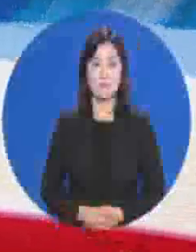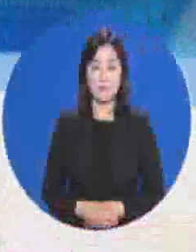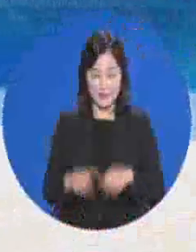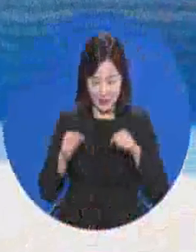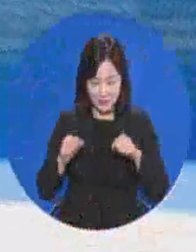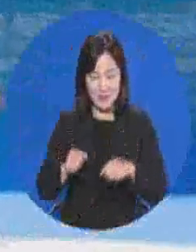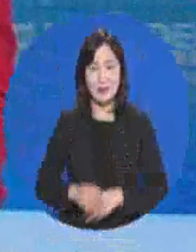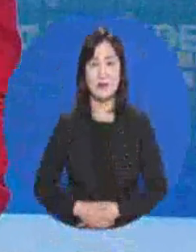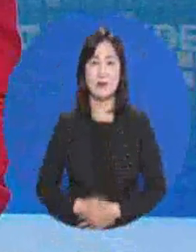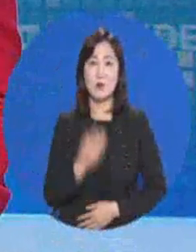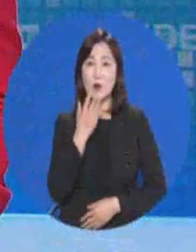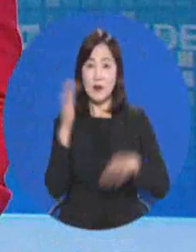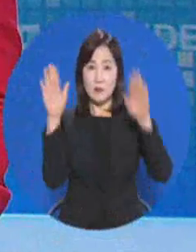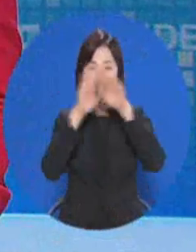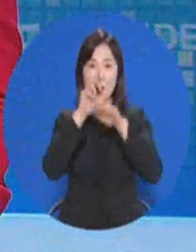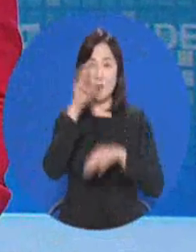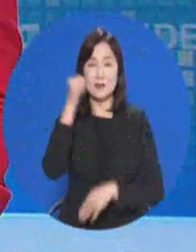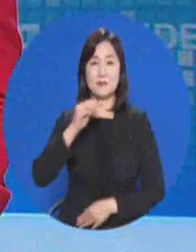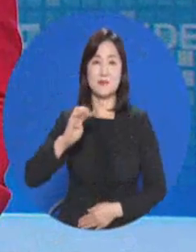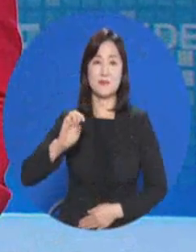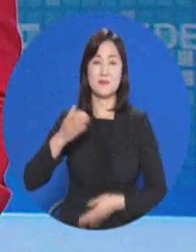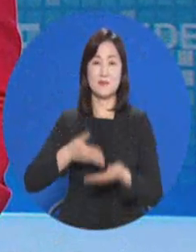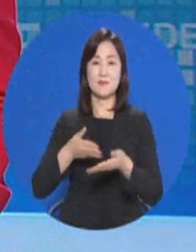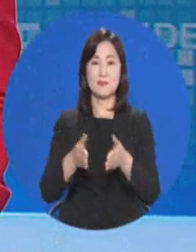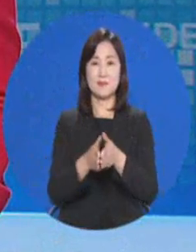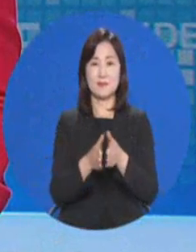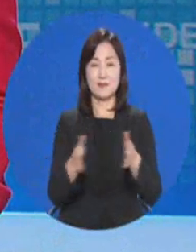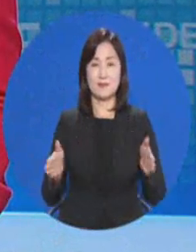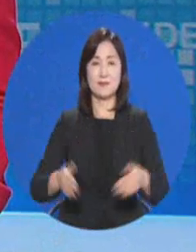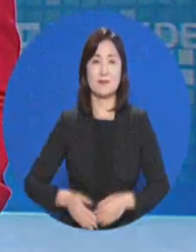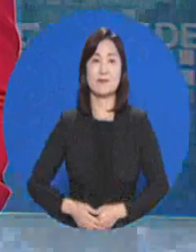여러분 안녕하십니까 화요일 밤 여수 MBC 뉴스데스크